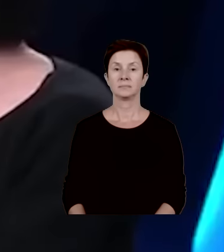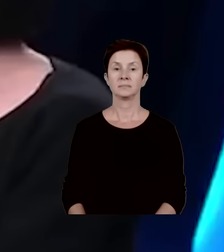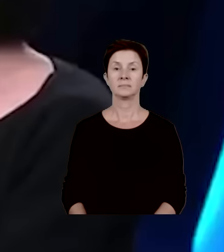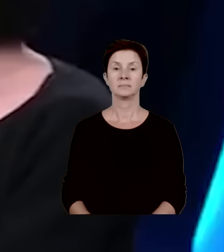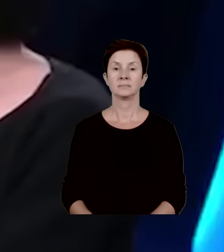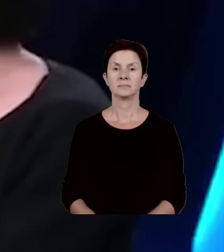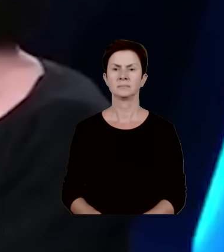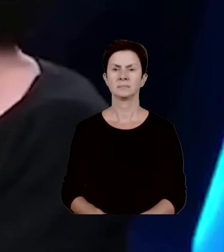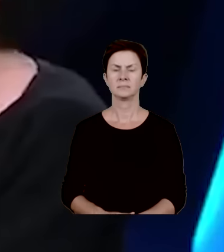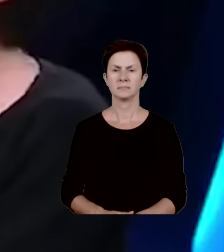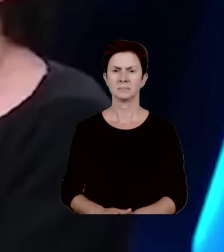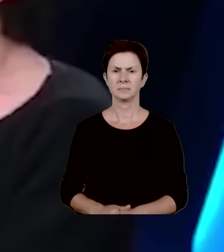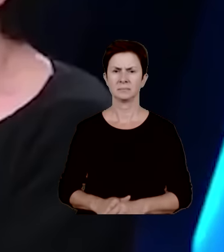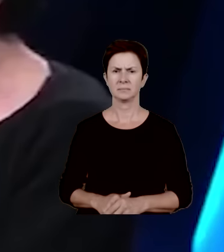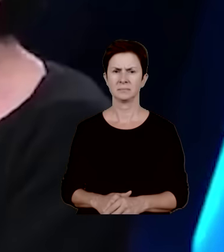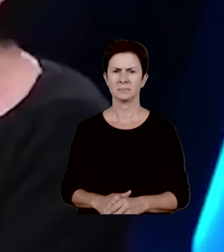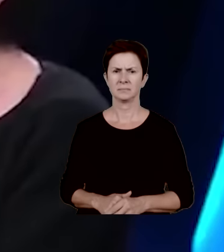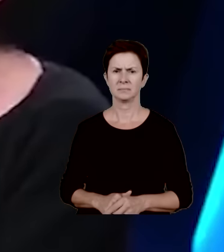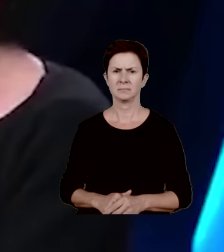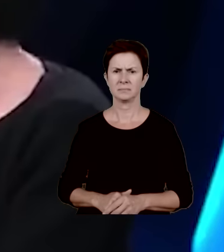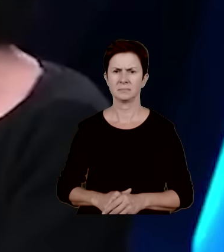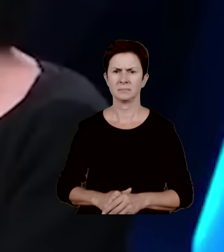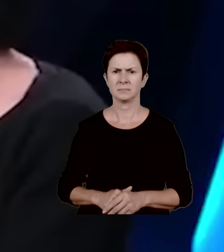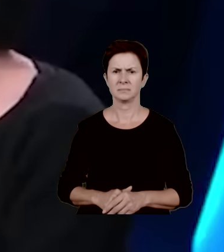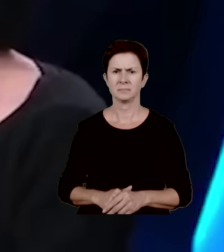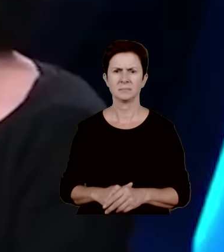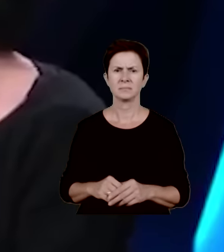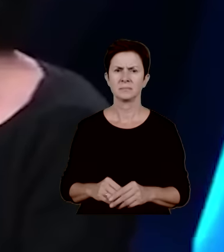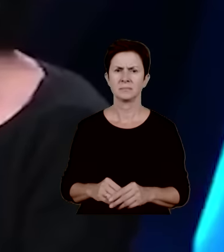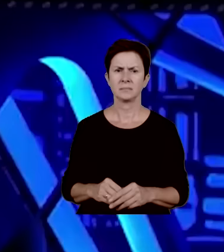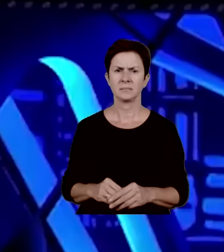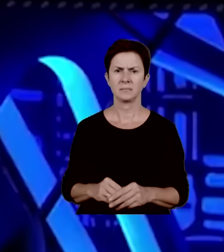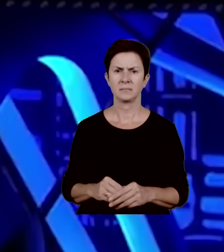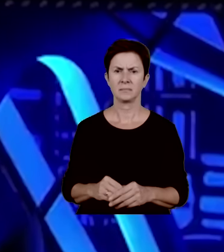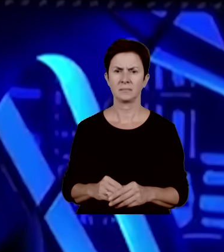Są naciski kierowane z Polski przez